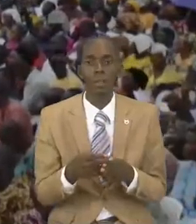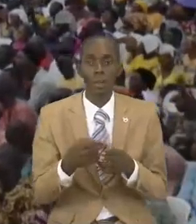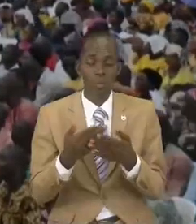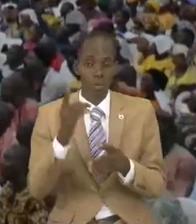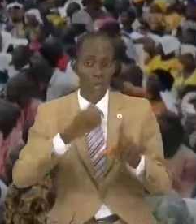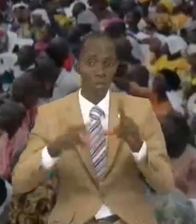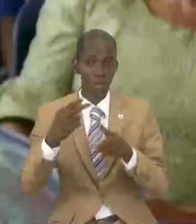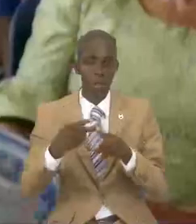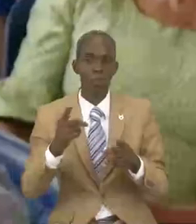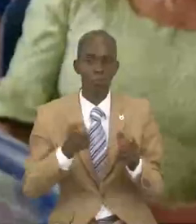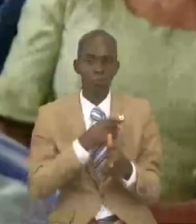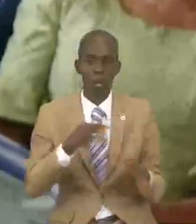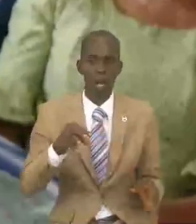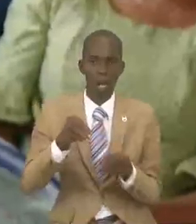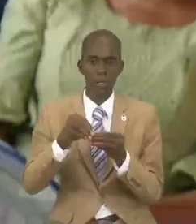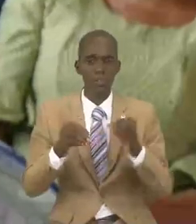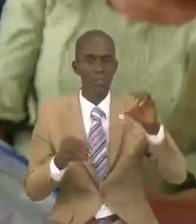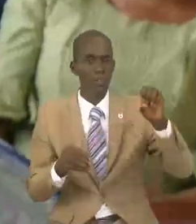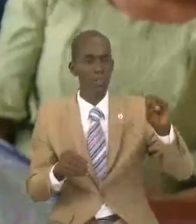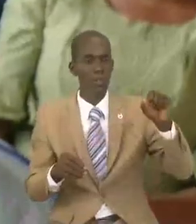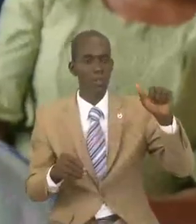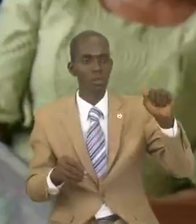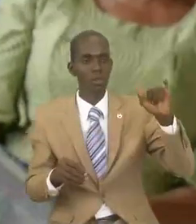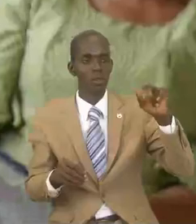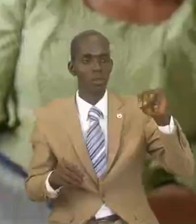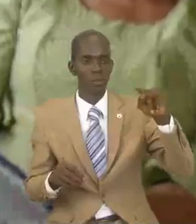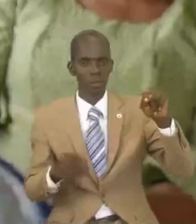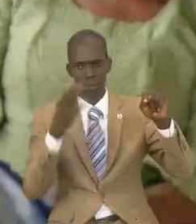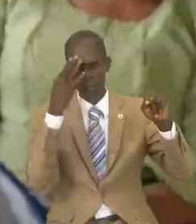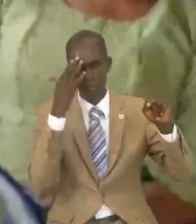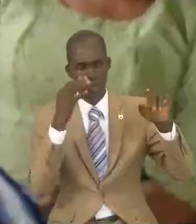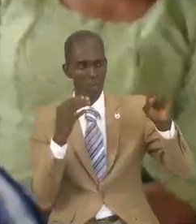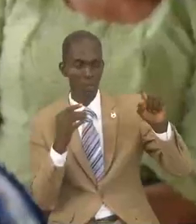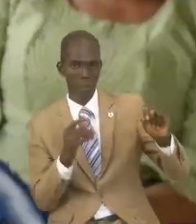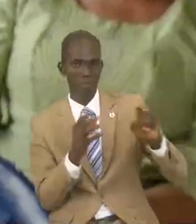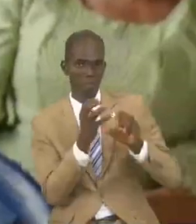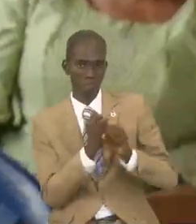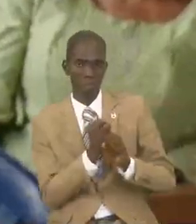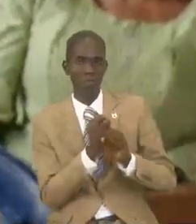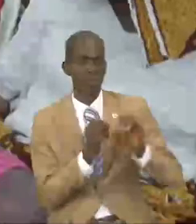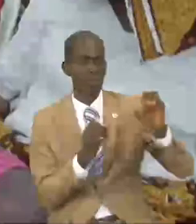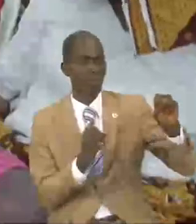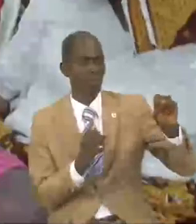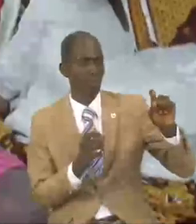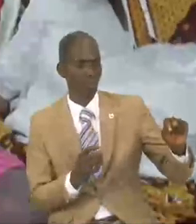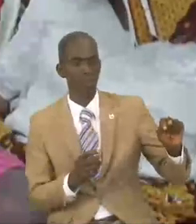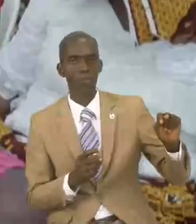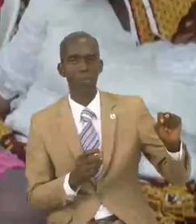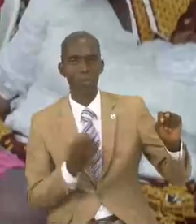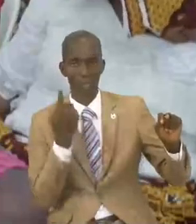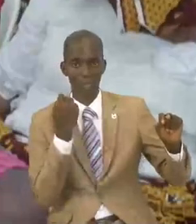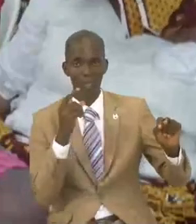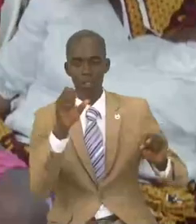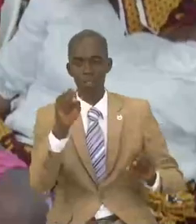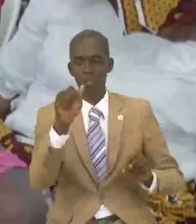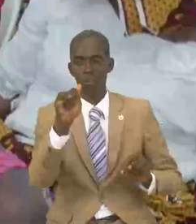Saint Daniel, Saint Emmanuel, quel est ton nom là-bas? Mentionne ton nom. Vous là, mais vous ne parlez pas. Quel est ton nom?